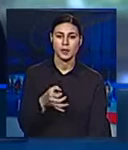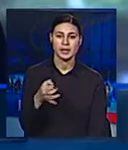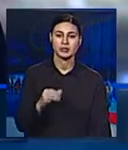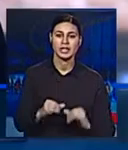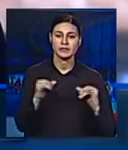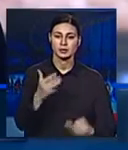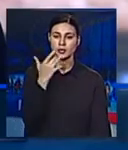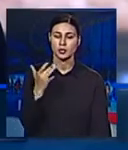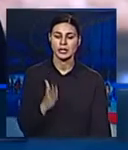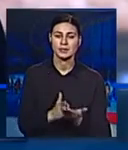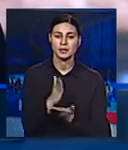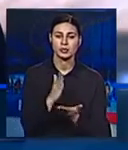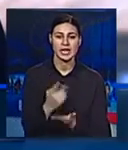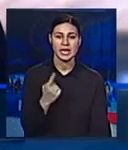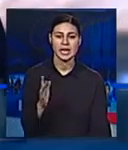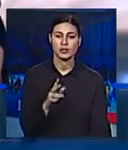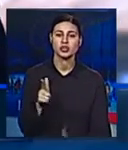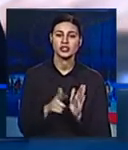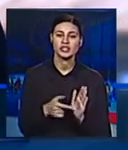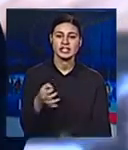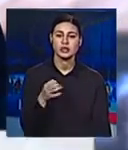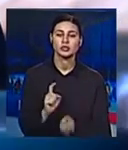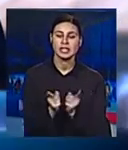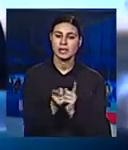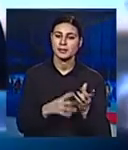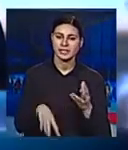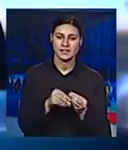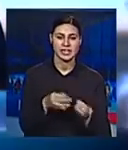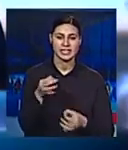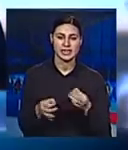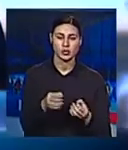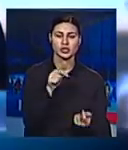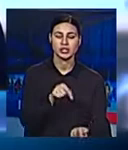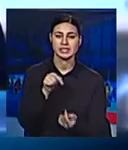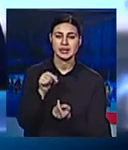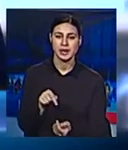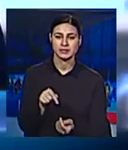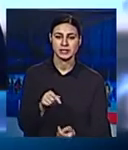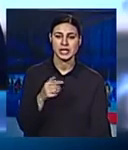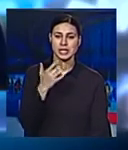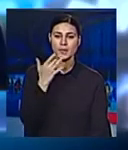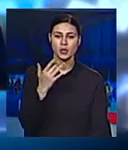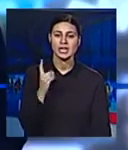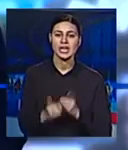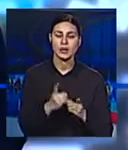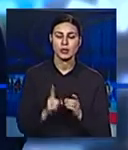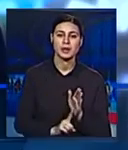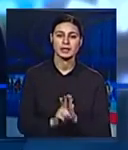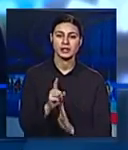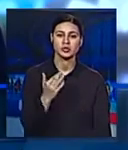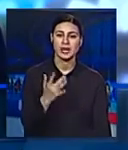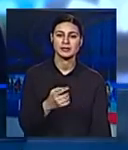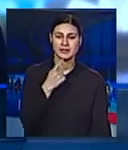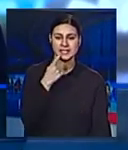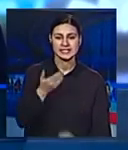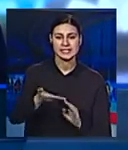განვითარების პოლიტიკა მიმართულია არა მხოლოდ 7 რეგიონზე, არამედ ყველა რეგიონზე. შესაბამისი რეფორმები დაიწყო რამდენიმე